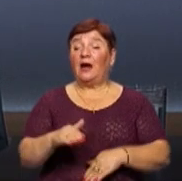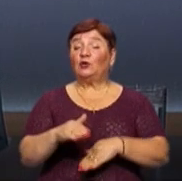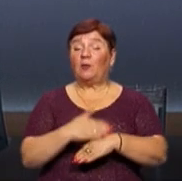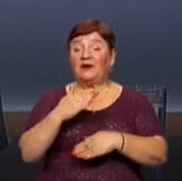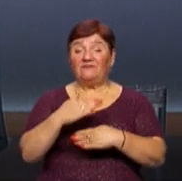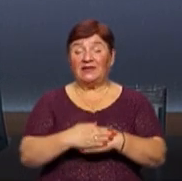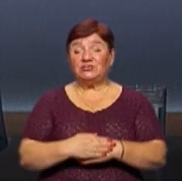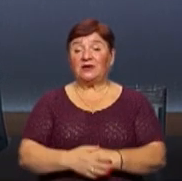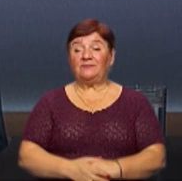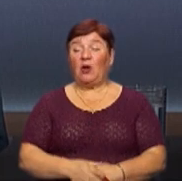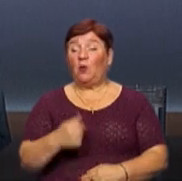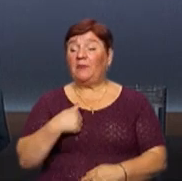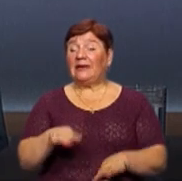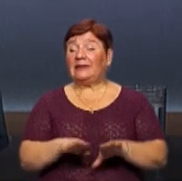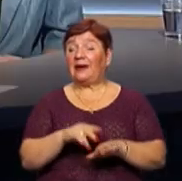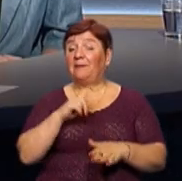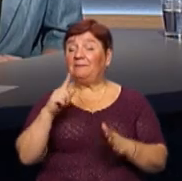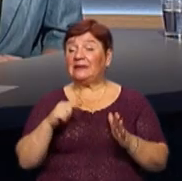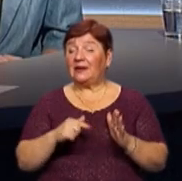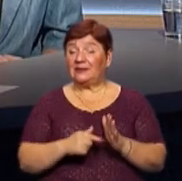Добрий вечір. Добрий. У мене таке питання.